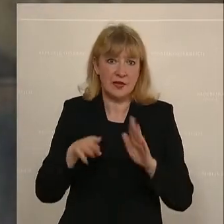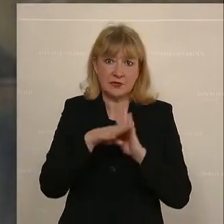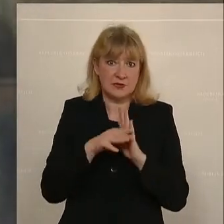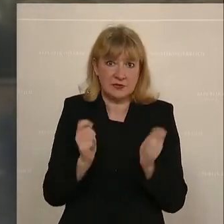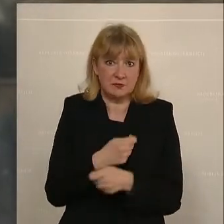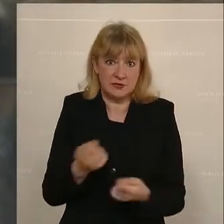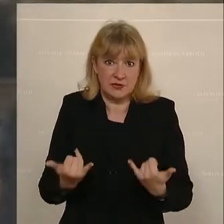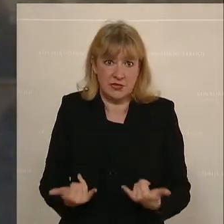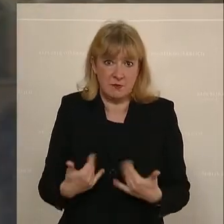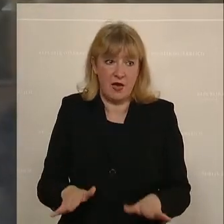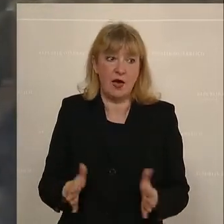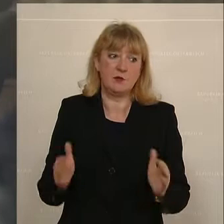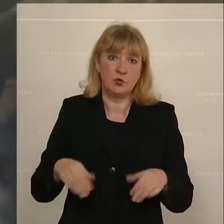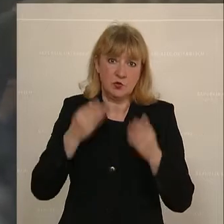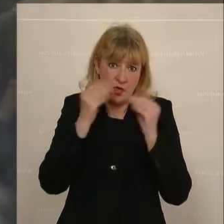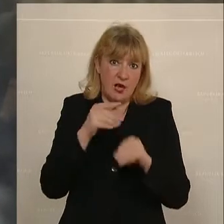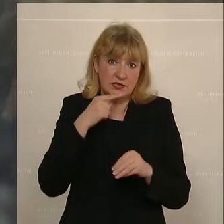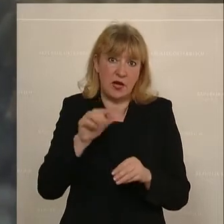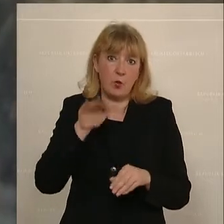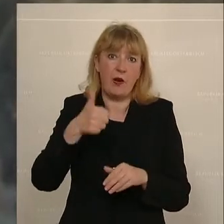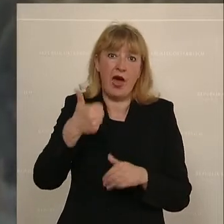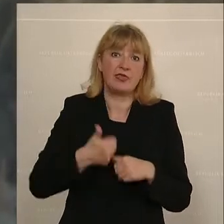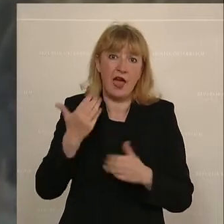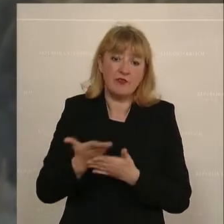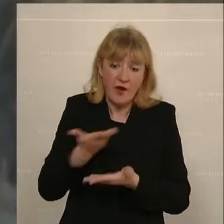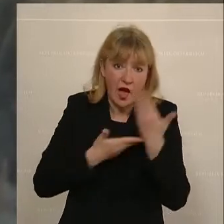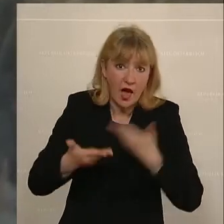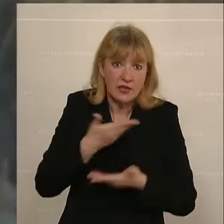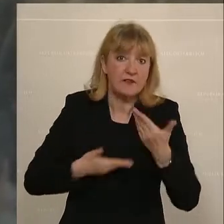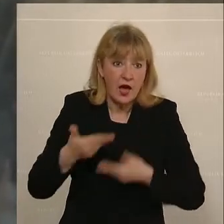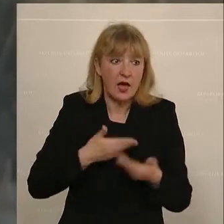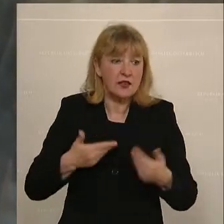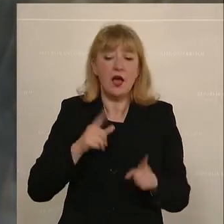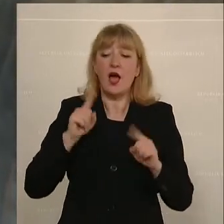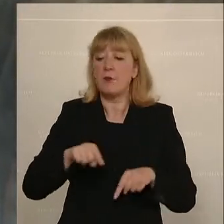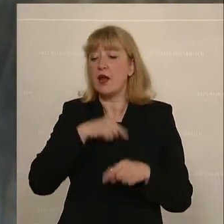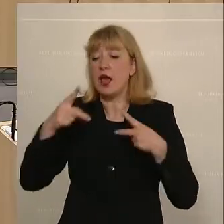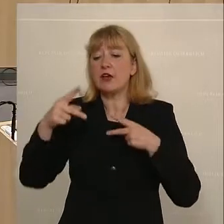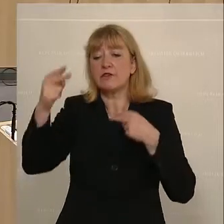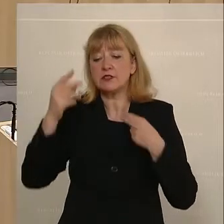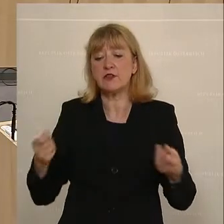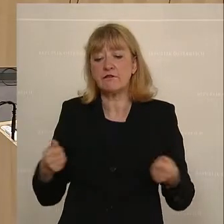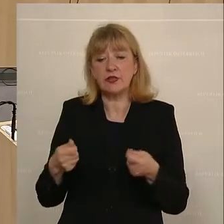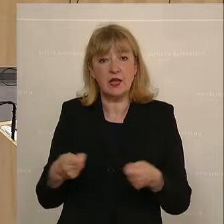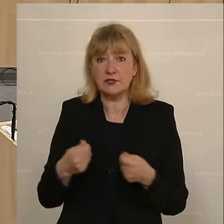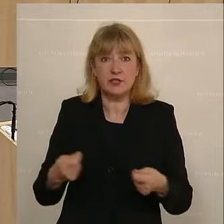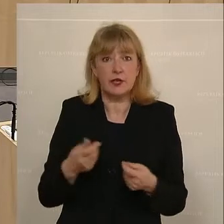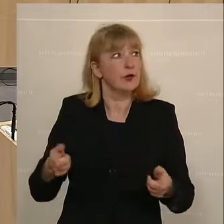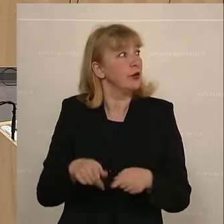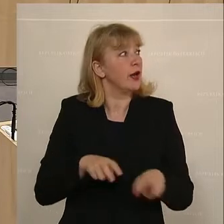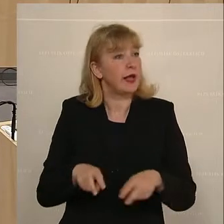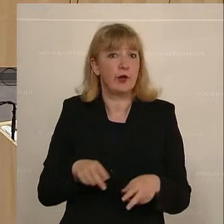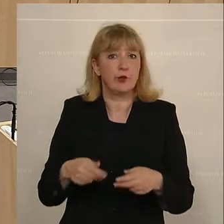Das haben wir nicht. Es wird ehrlicherweise seit über einem Jahr verhandelt und scheitert an langfristigen Finanzierungszusagen dieser